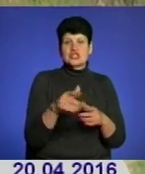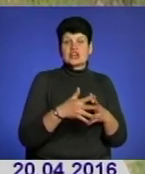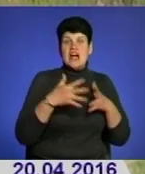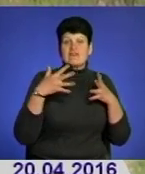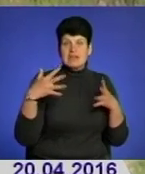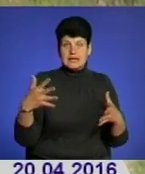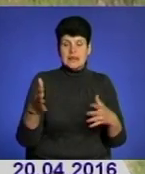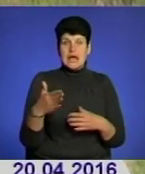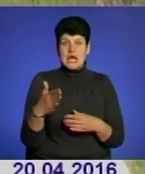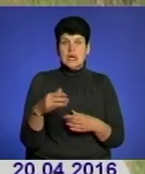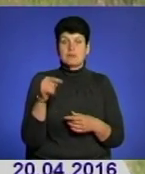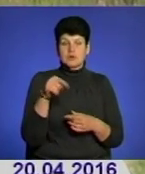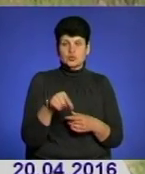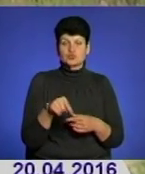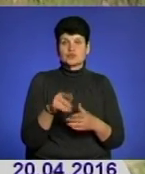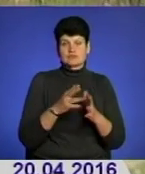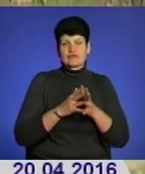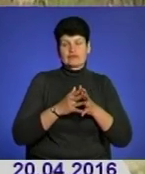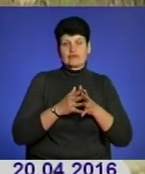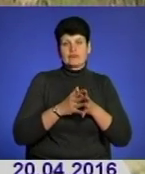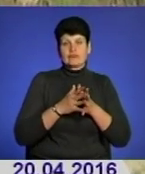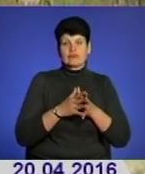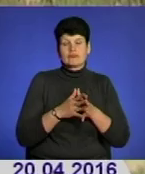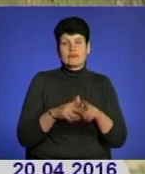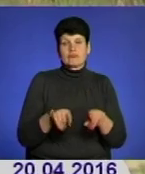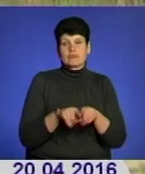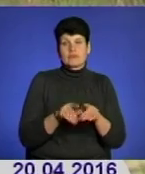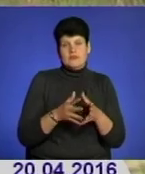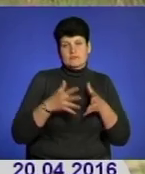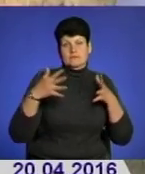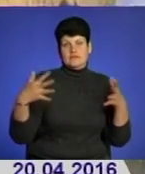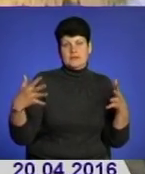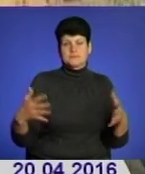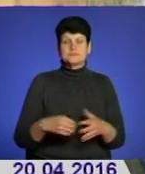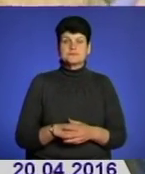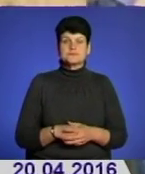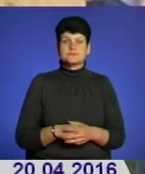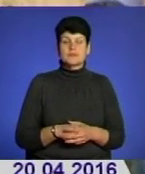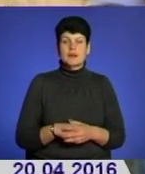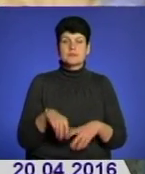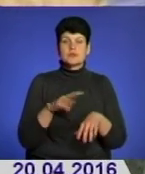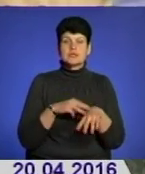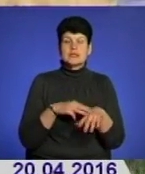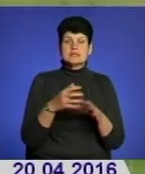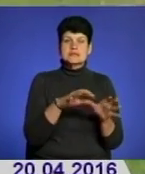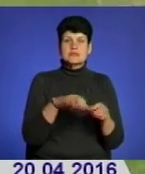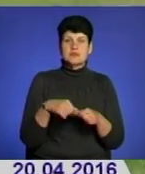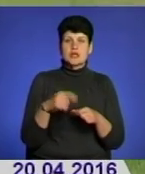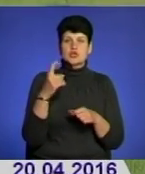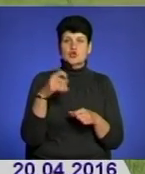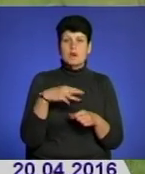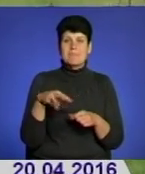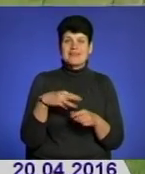тут теж виростає хороших об'ємів. Правоохоронці вилучили у чоловіка понад 100